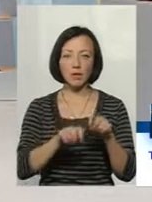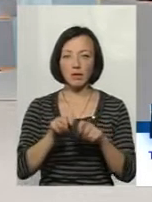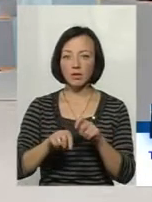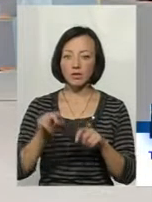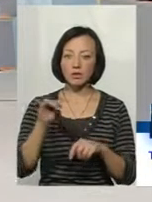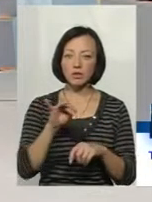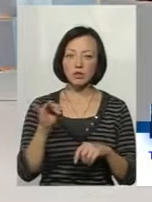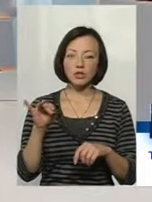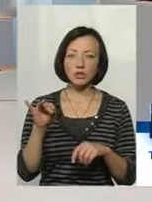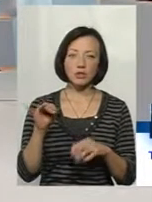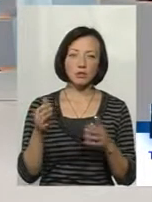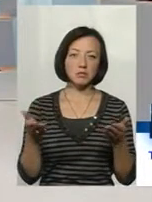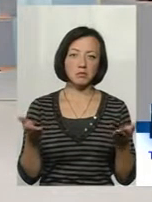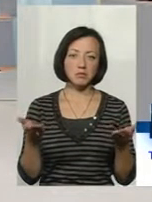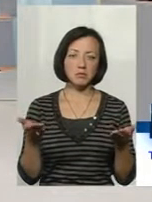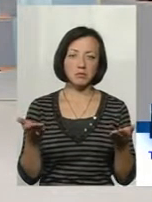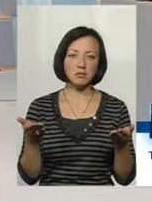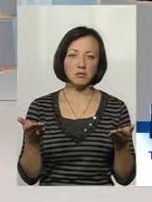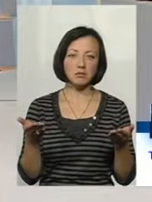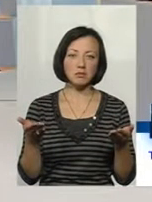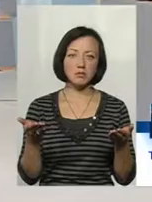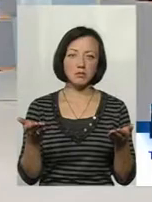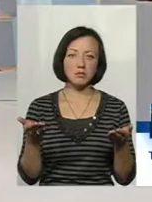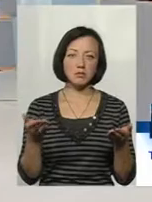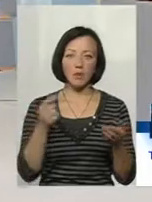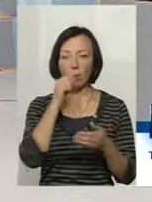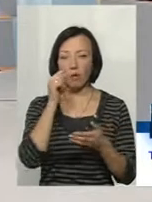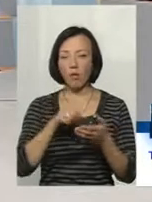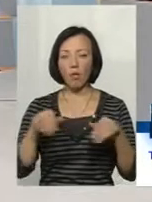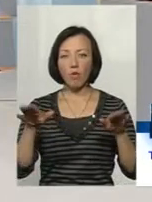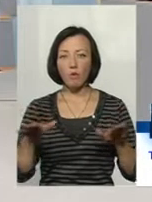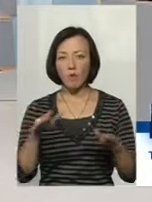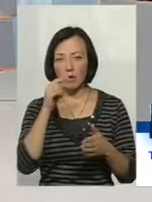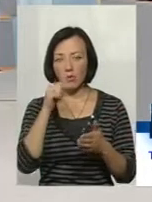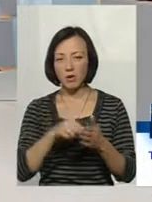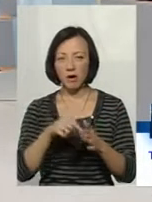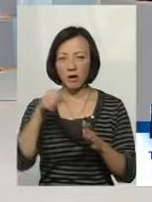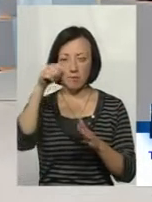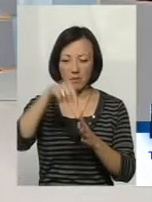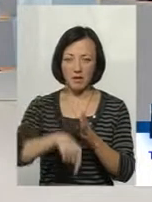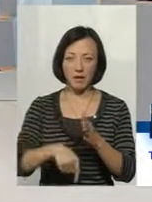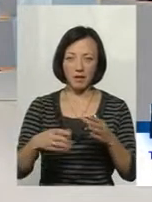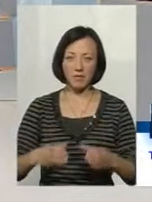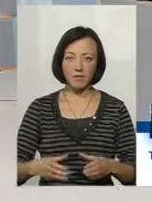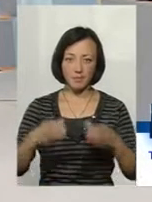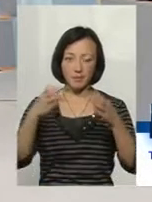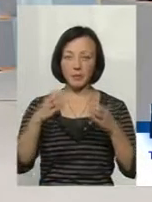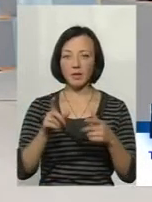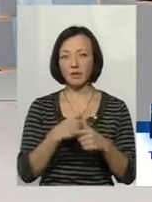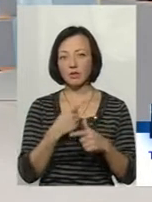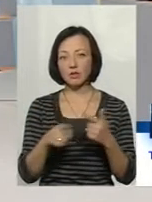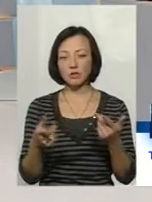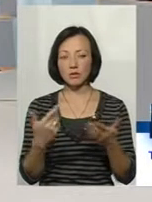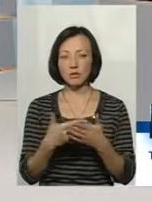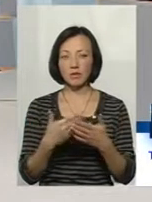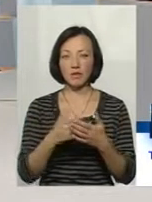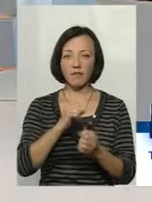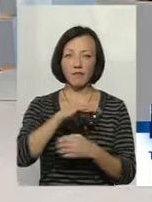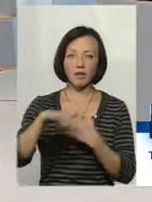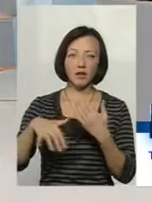то голуби потрапили, чи то якимось чином, так само, до прикладу,